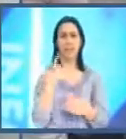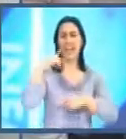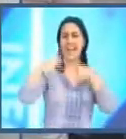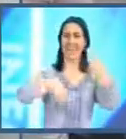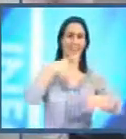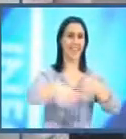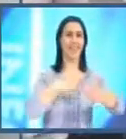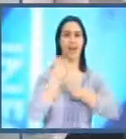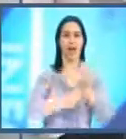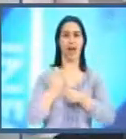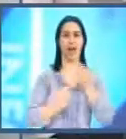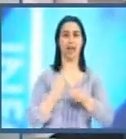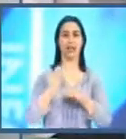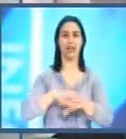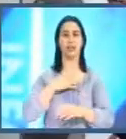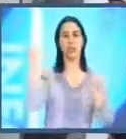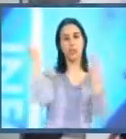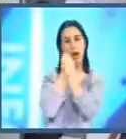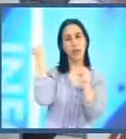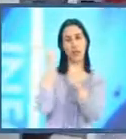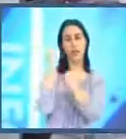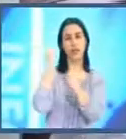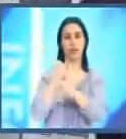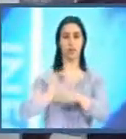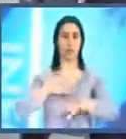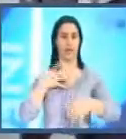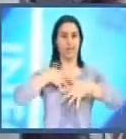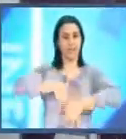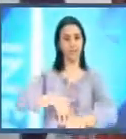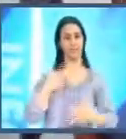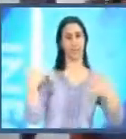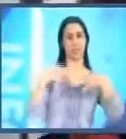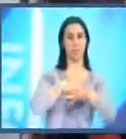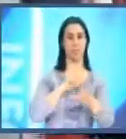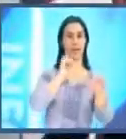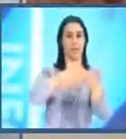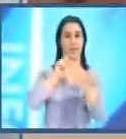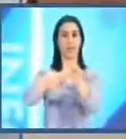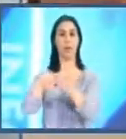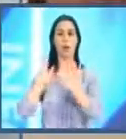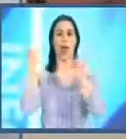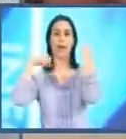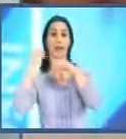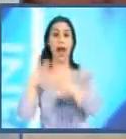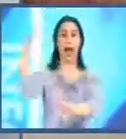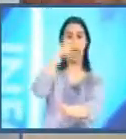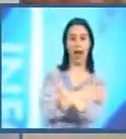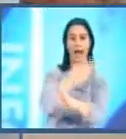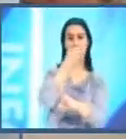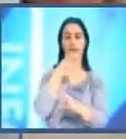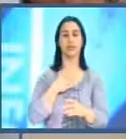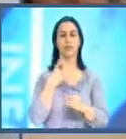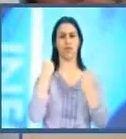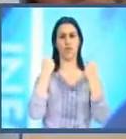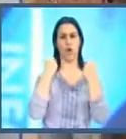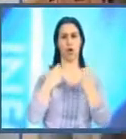dia i que ve acompanyat del repartiment de tasques per fomentar l'esperit participatiu del nen. Abans de començar les activitats del dia, cal agafar